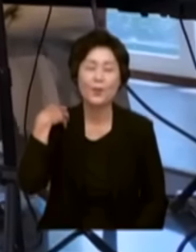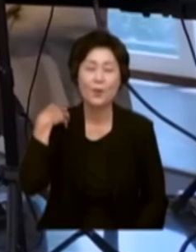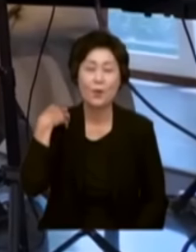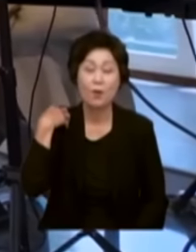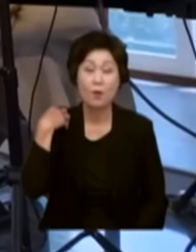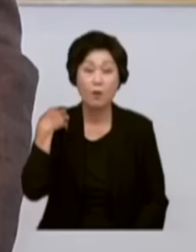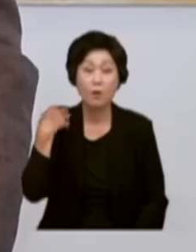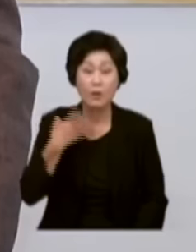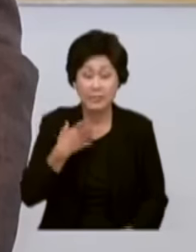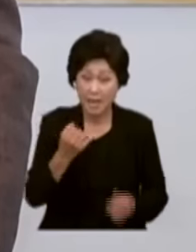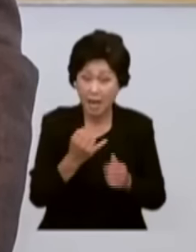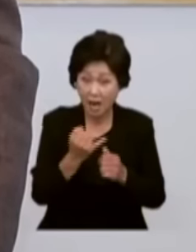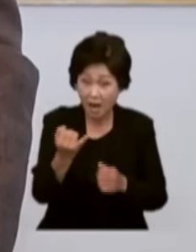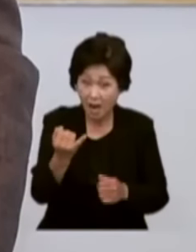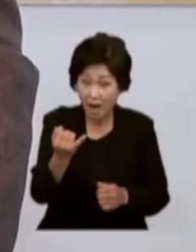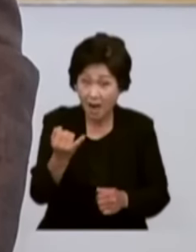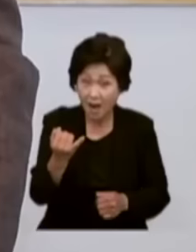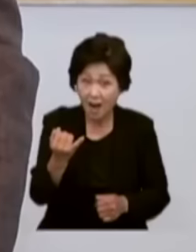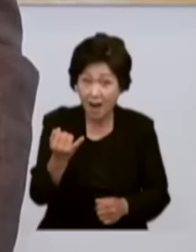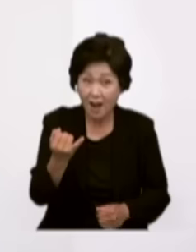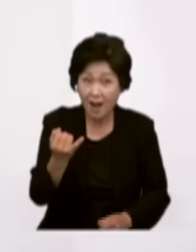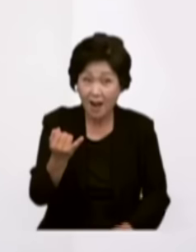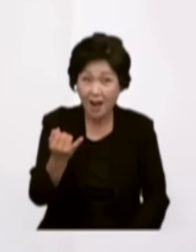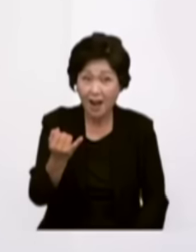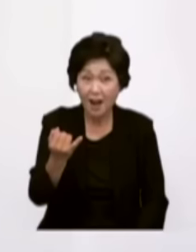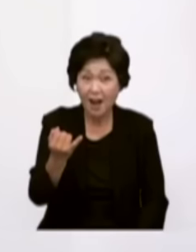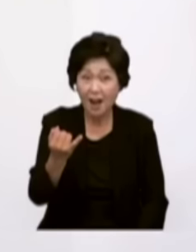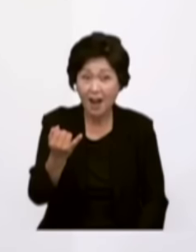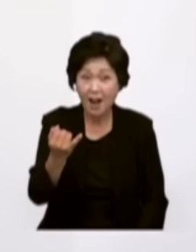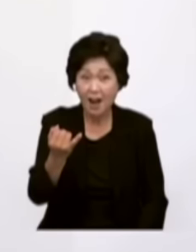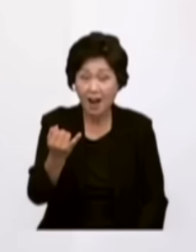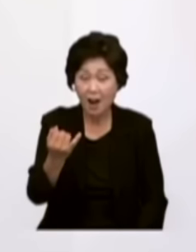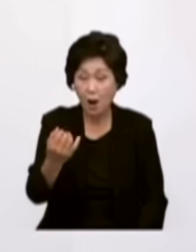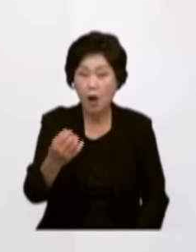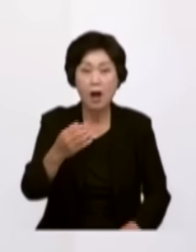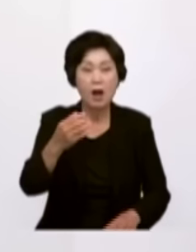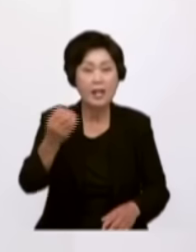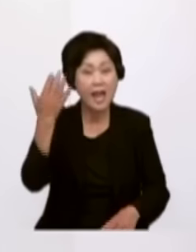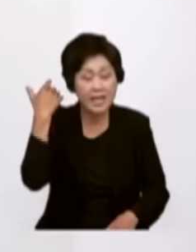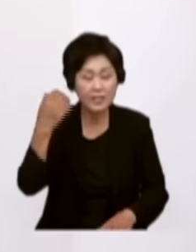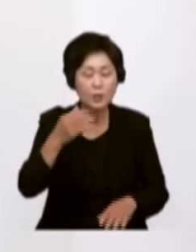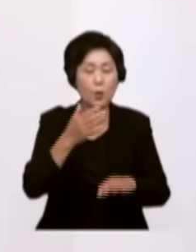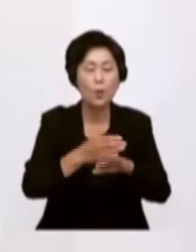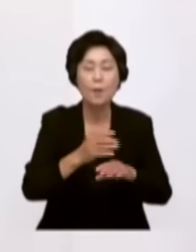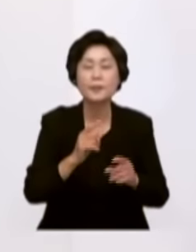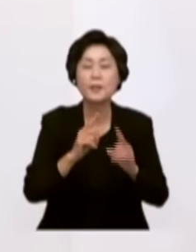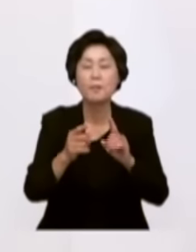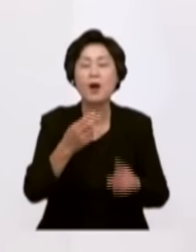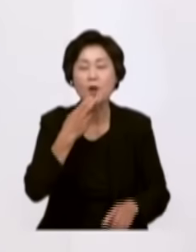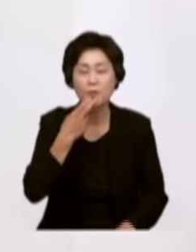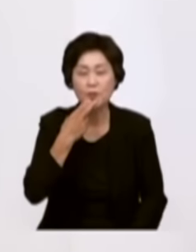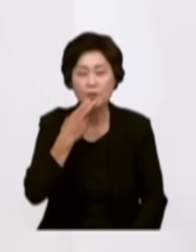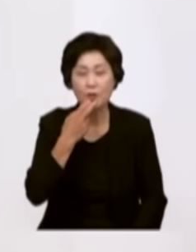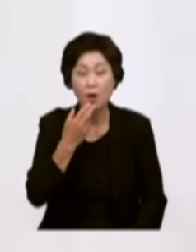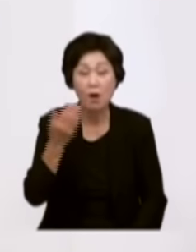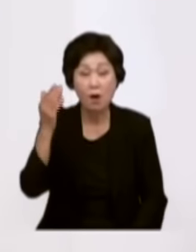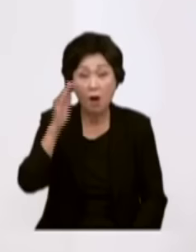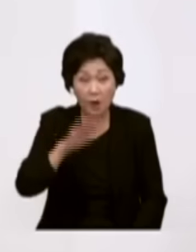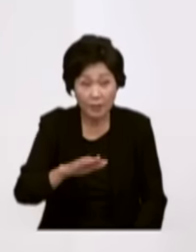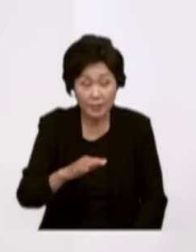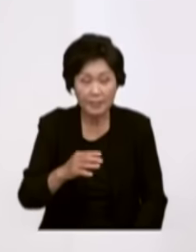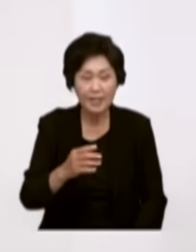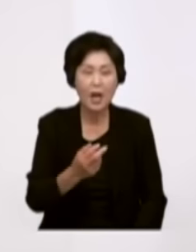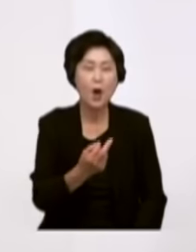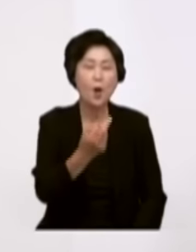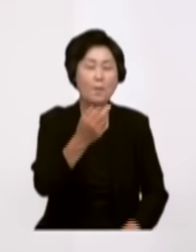아내가 너무 좋아하죠. 그러니까 고맙다는 얘기를 안 했었거든요. 네. 오빠 고마워. 정말 고마워. 변화가 되는구나.